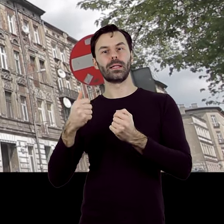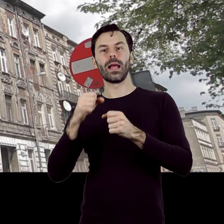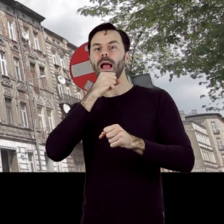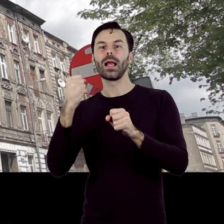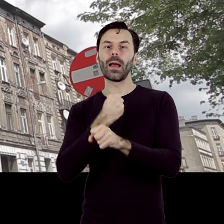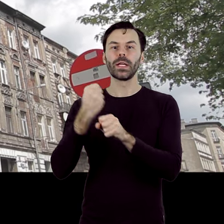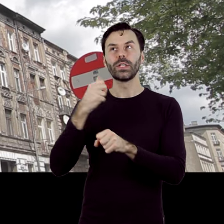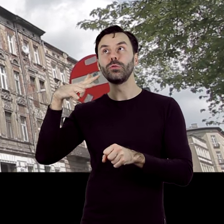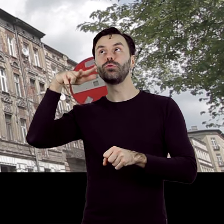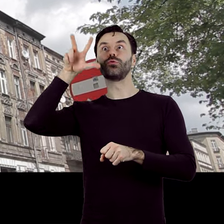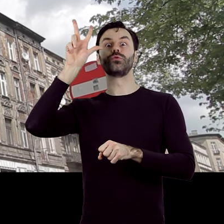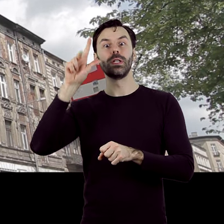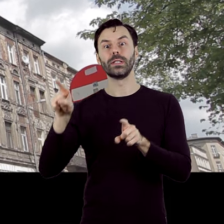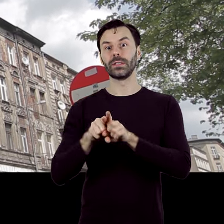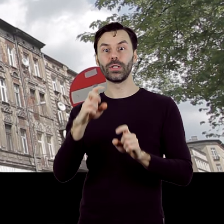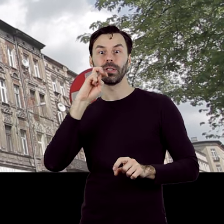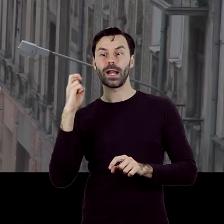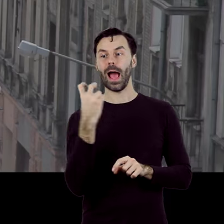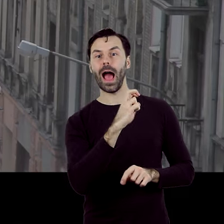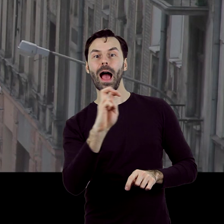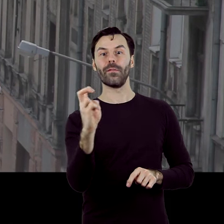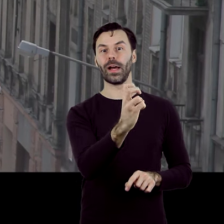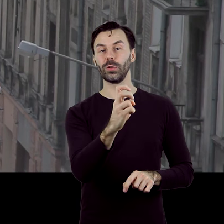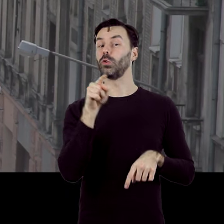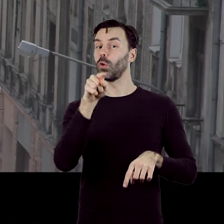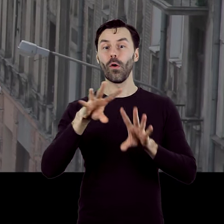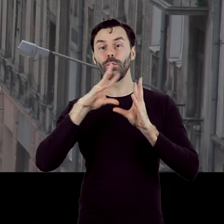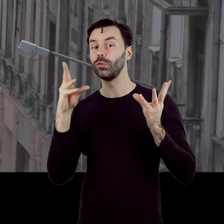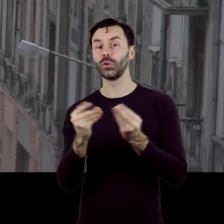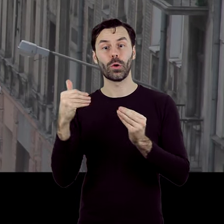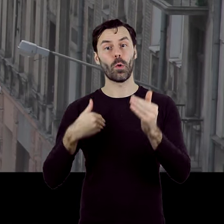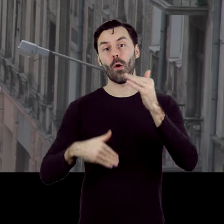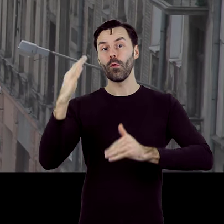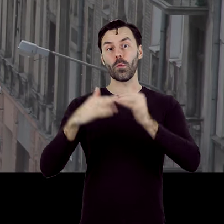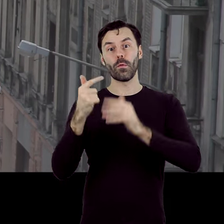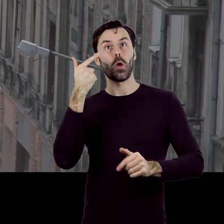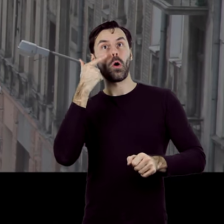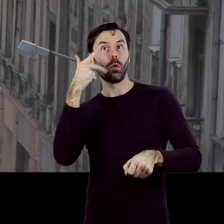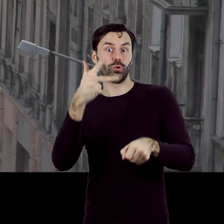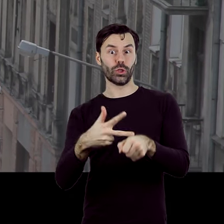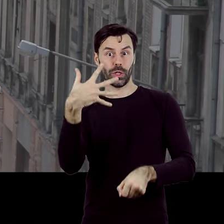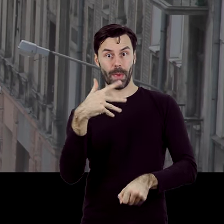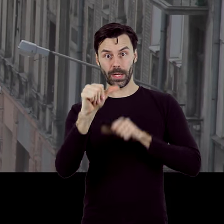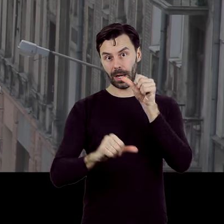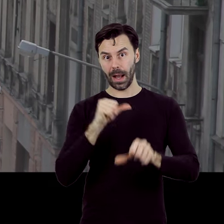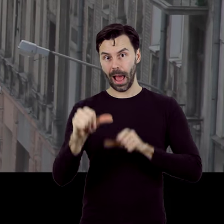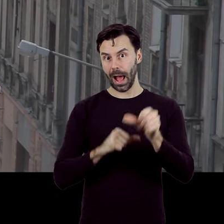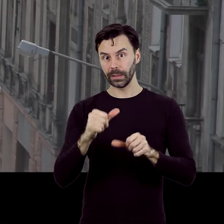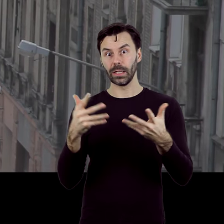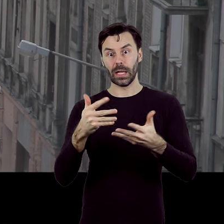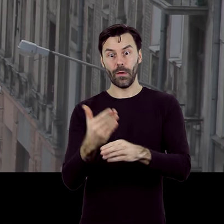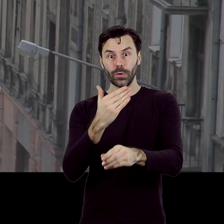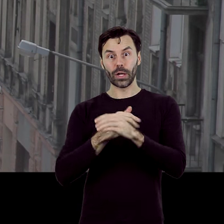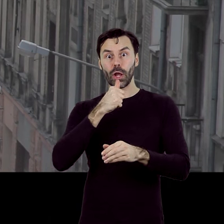około 400 oraz linie tramwajowe. To wszystko zostało wybudowane w ciągu 35 lat w szczerym